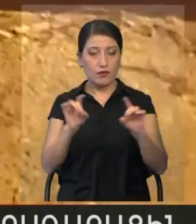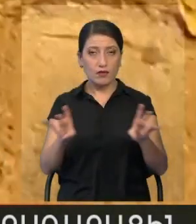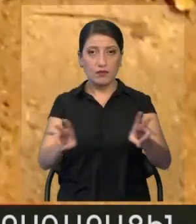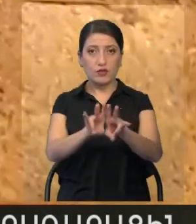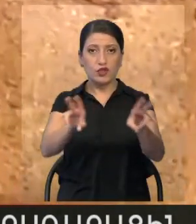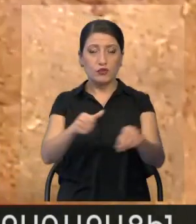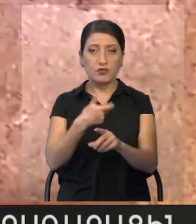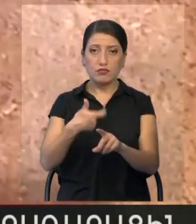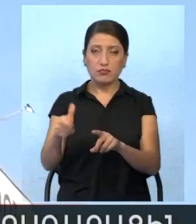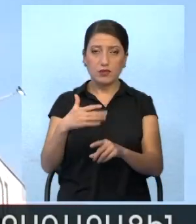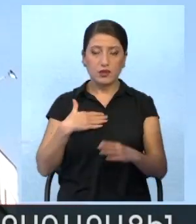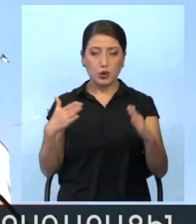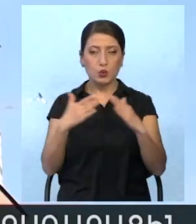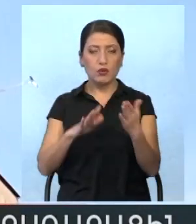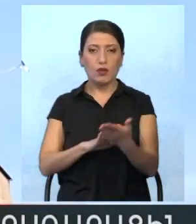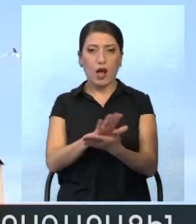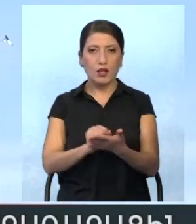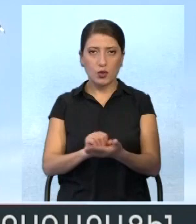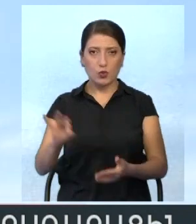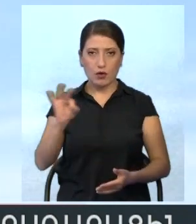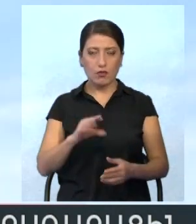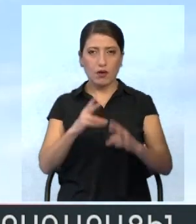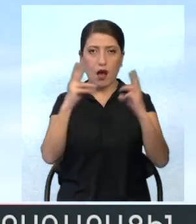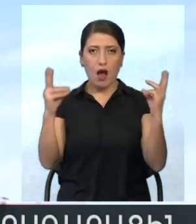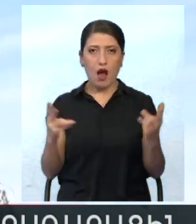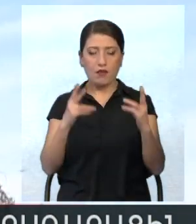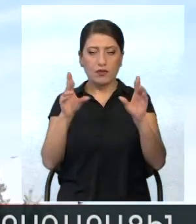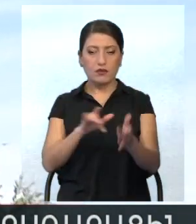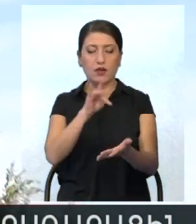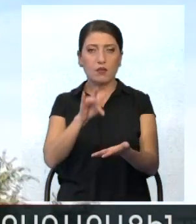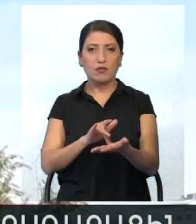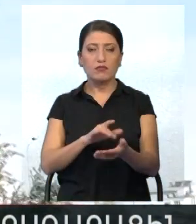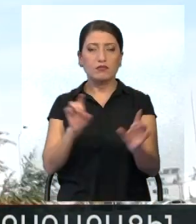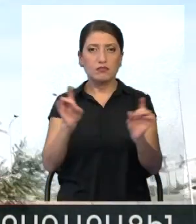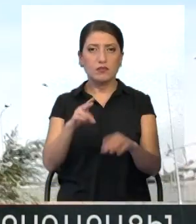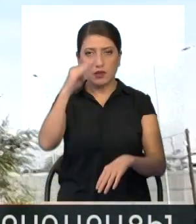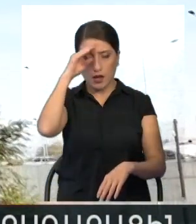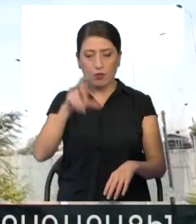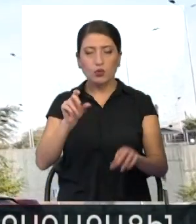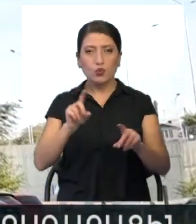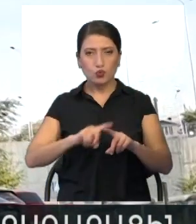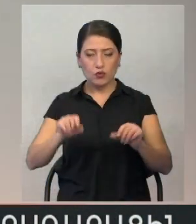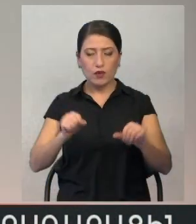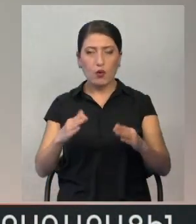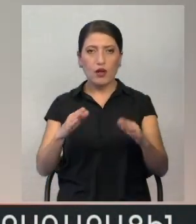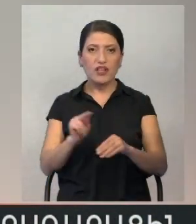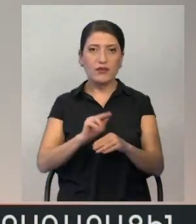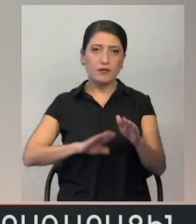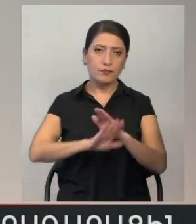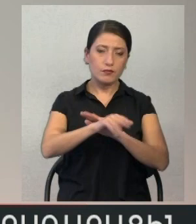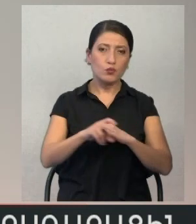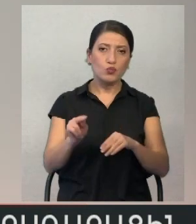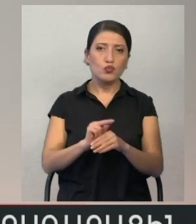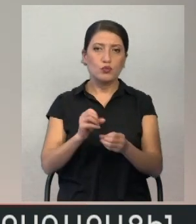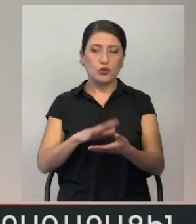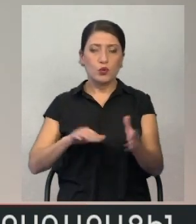վարչապետին մեղադրելով իր տունը քանդելու համար։ Այվացքաբանության կենտրոնից հայտնում են, որ տղամարդը շուտով կկարողանա դուրս գրվել։ Բուժումը շարունակում